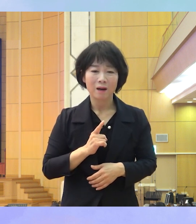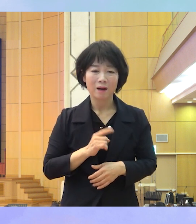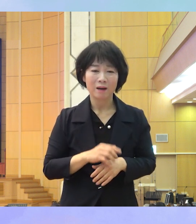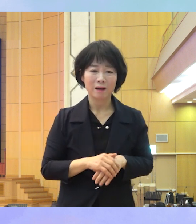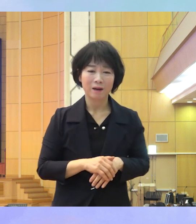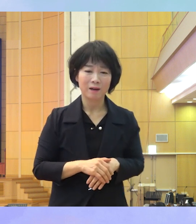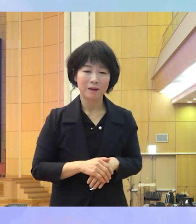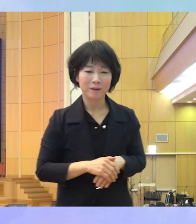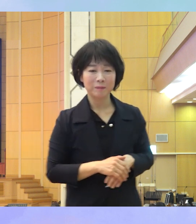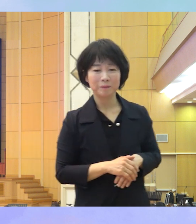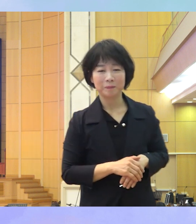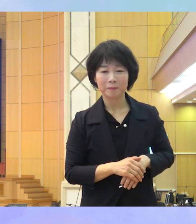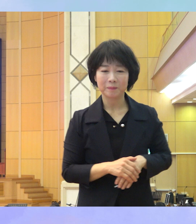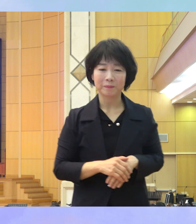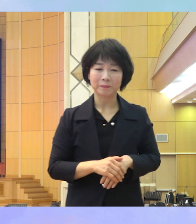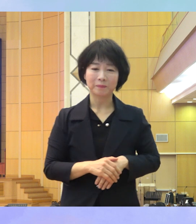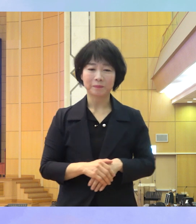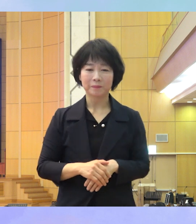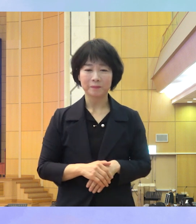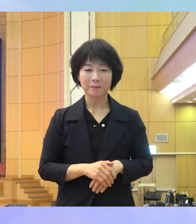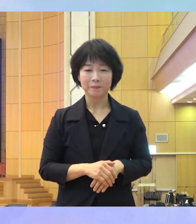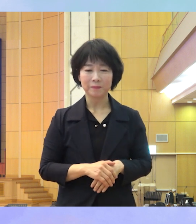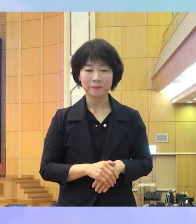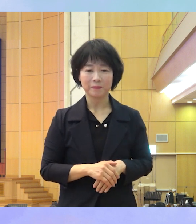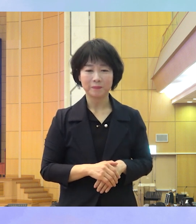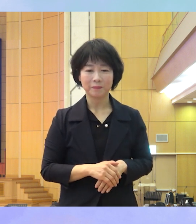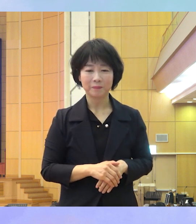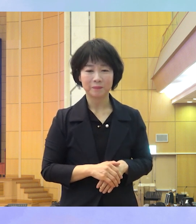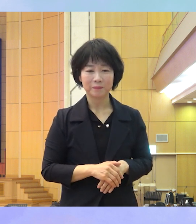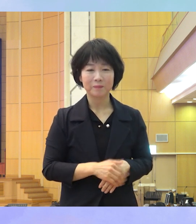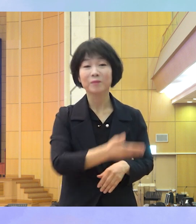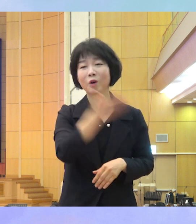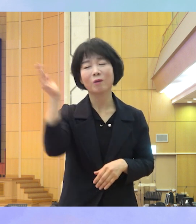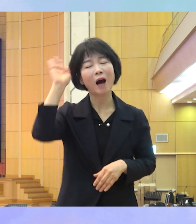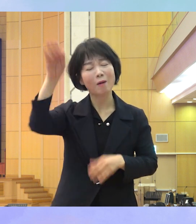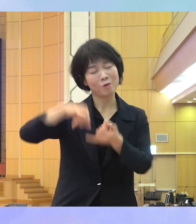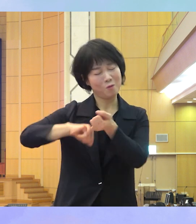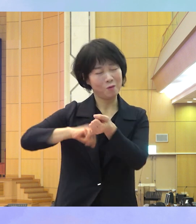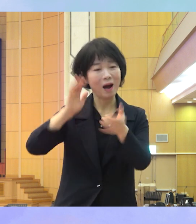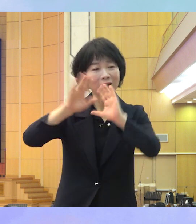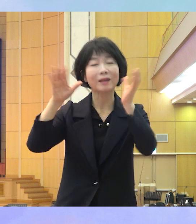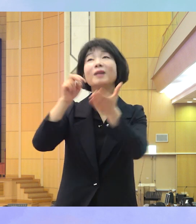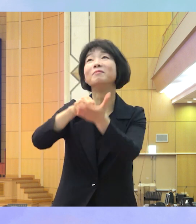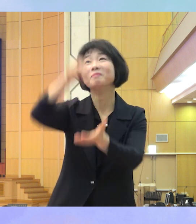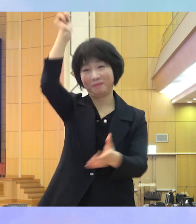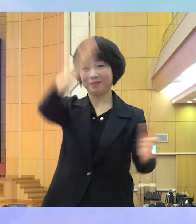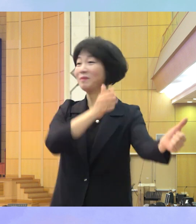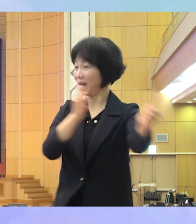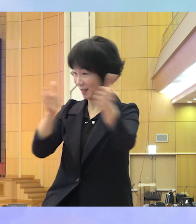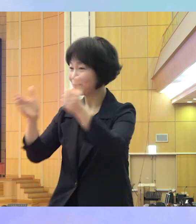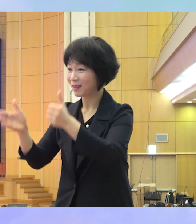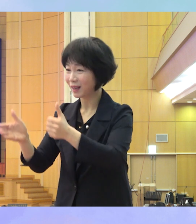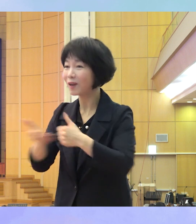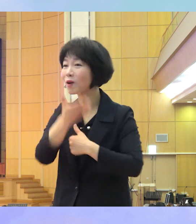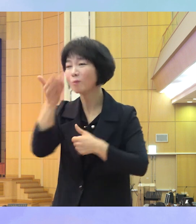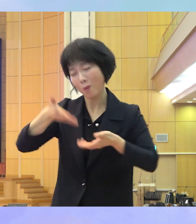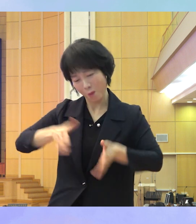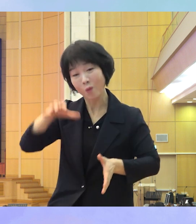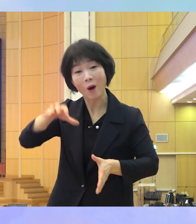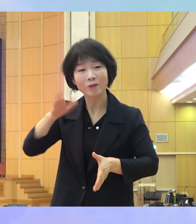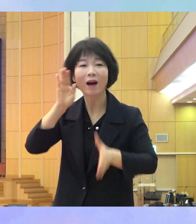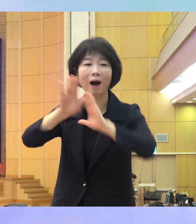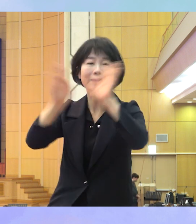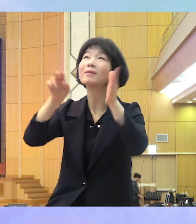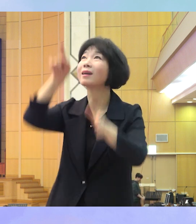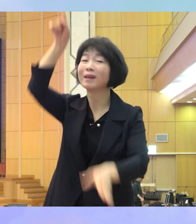여러분 시골 고향으로 가지 말고 이왕 가려면 저 본향 하늘나라로 가야 돼요. 할렐루야. 그래서